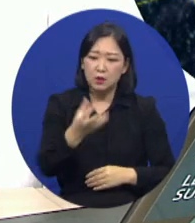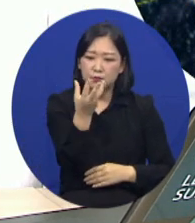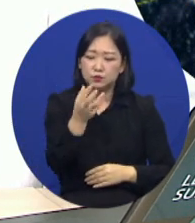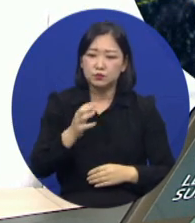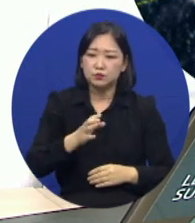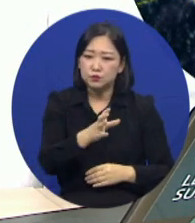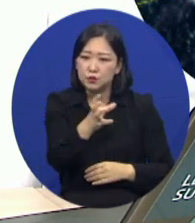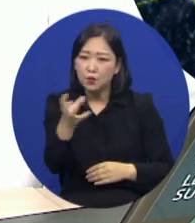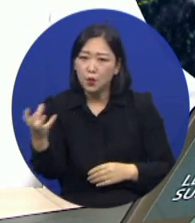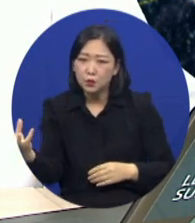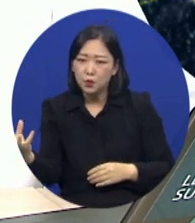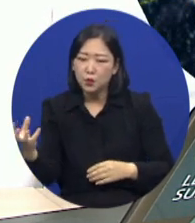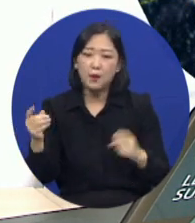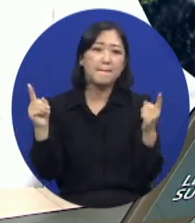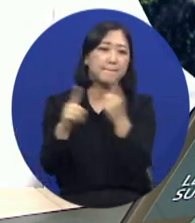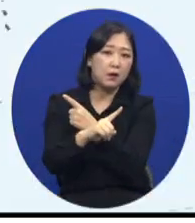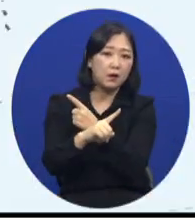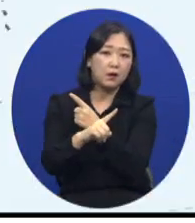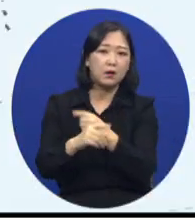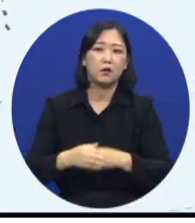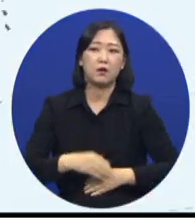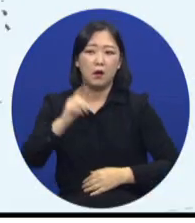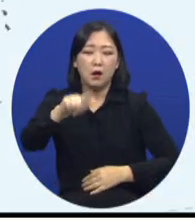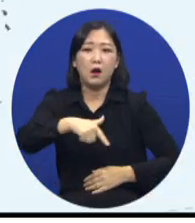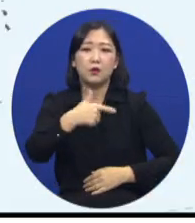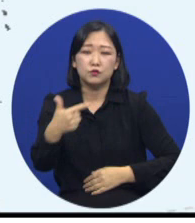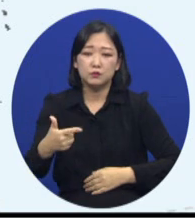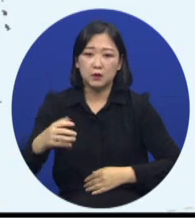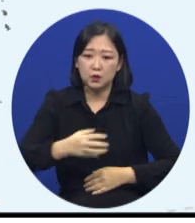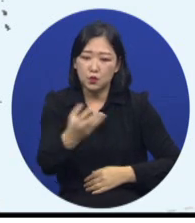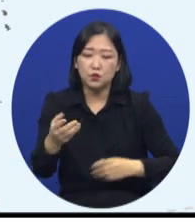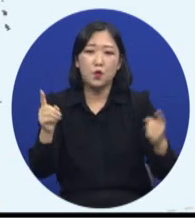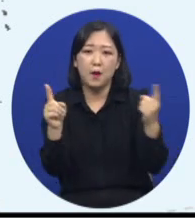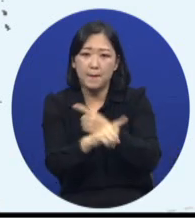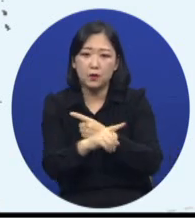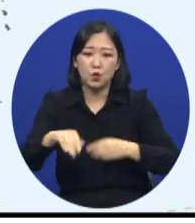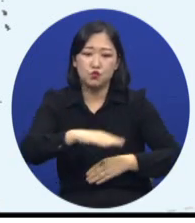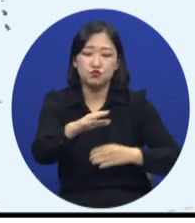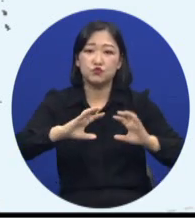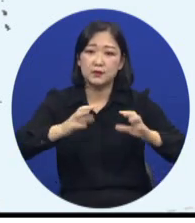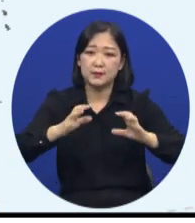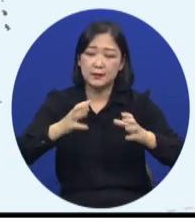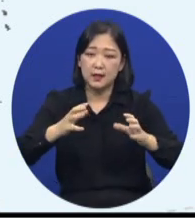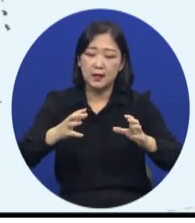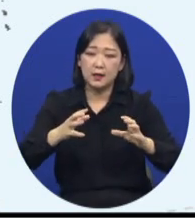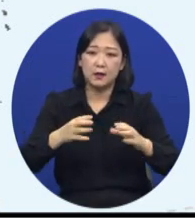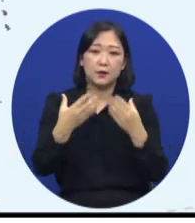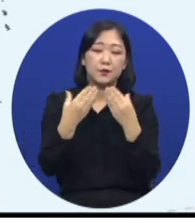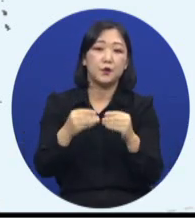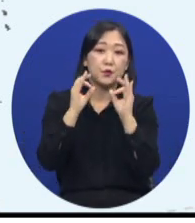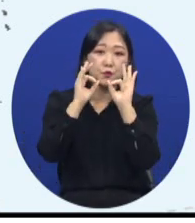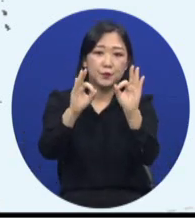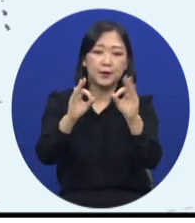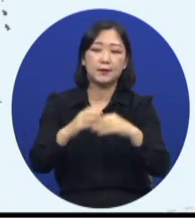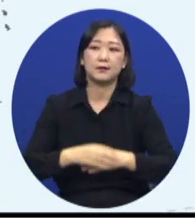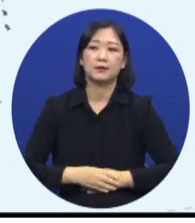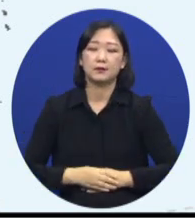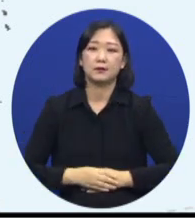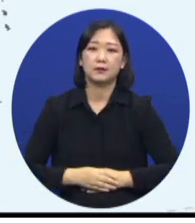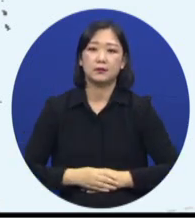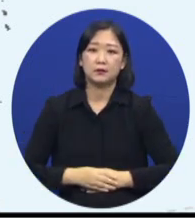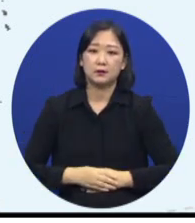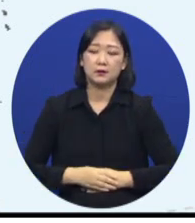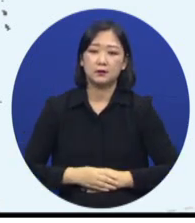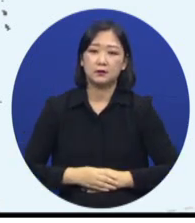예상 경로가 좀 바뀌었죠? 네, 하루 만에 경로가 조금 바뀌었는데요. 먼저 우리나라 기상청 자료를 한번 보시겠습니다. 네. 기상청